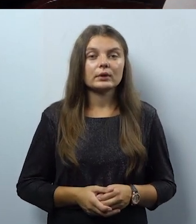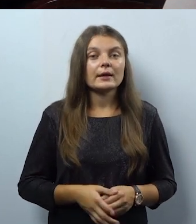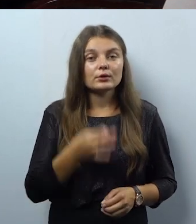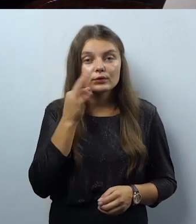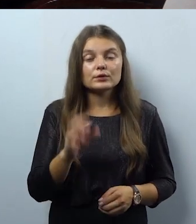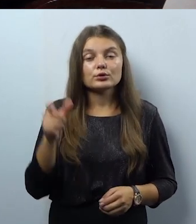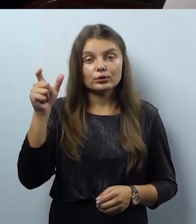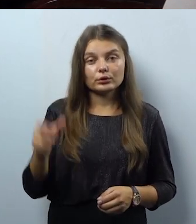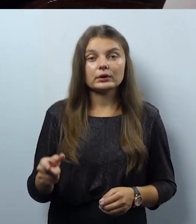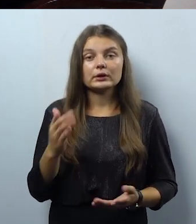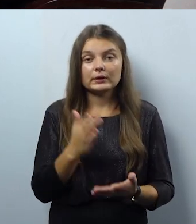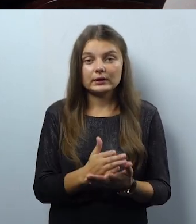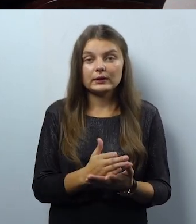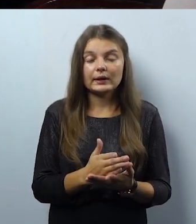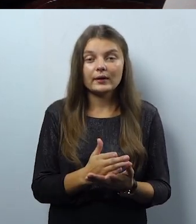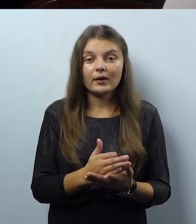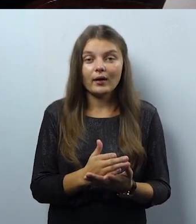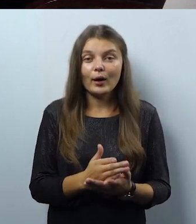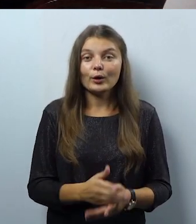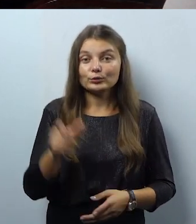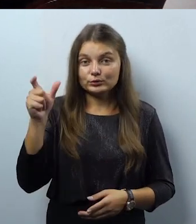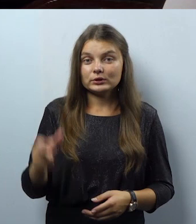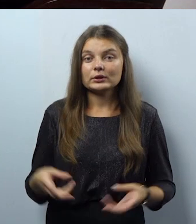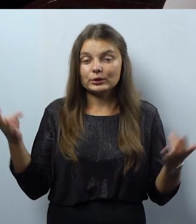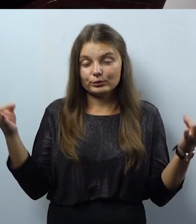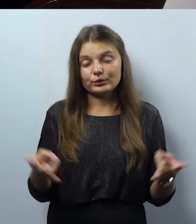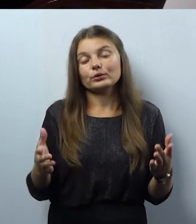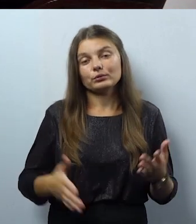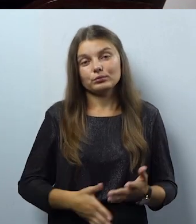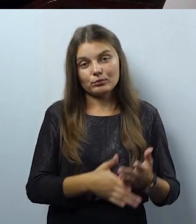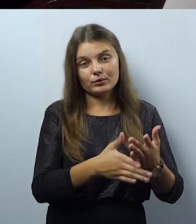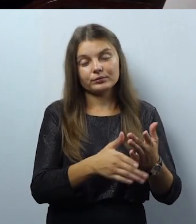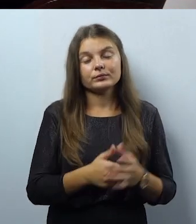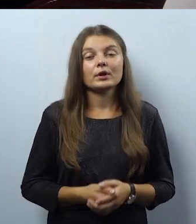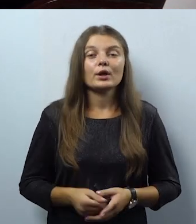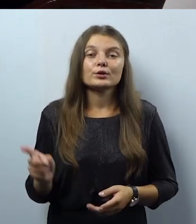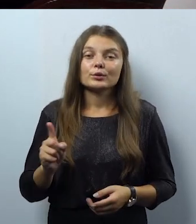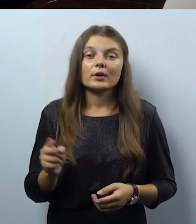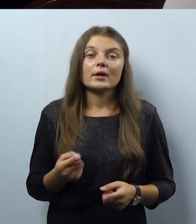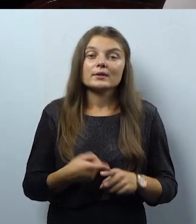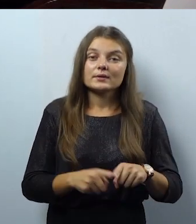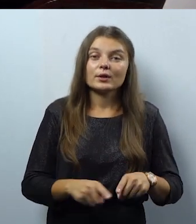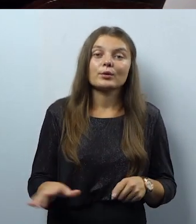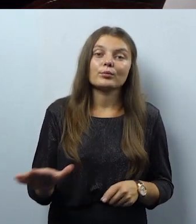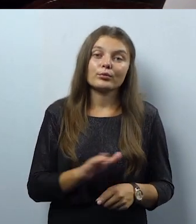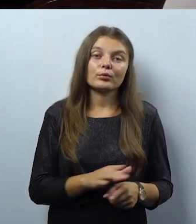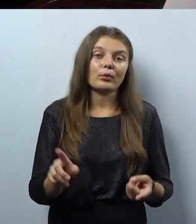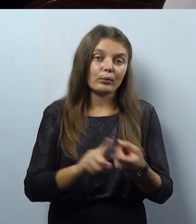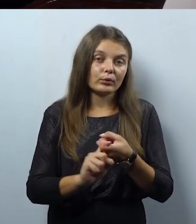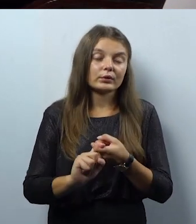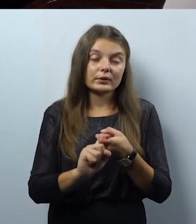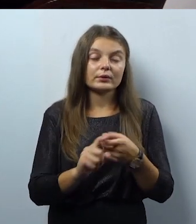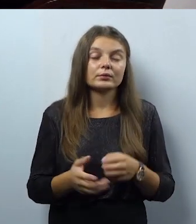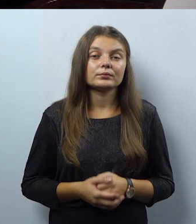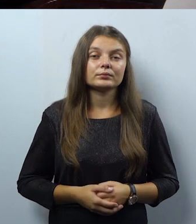піде пацієнт. А ми орієнтуємо і гроші. Так. Це всі речі поєднані. Якщо ні, тоді прийдеться. Дуже добре зараз,